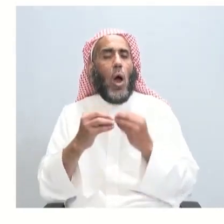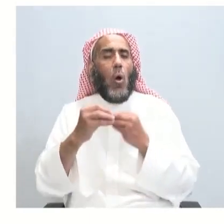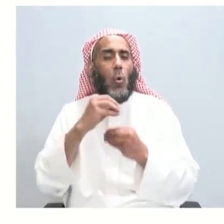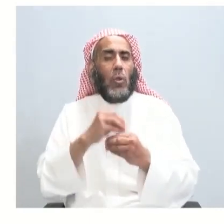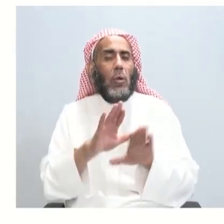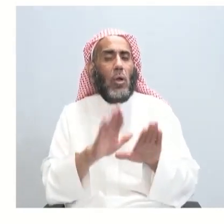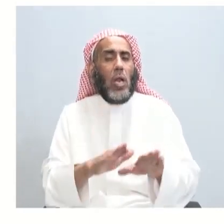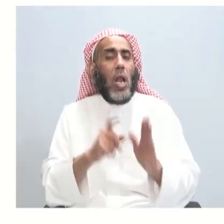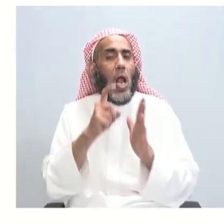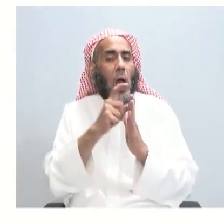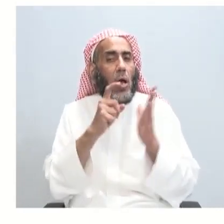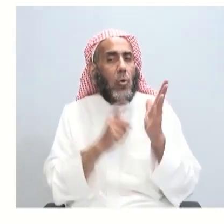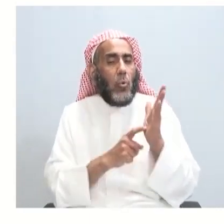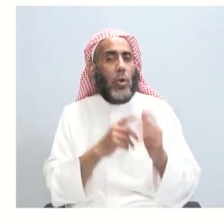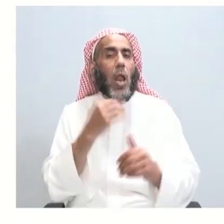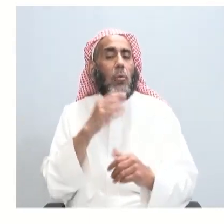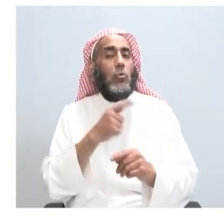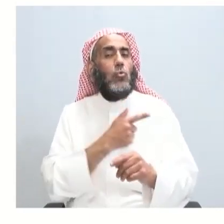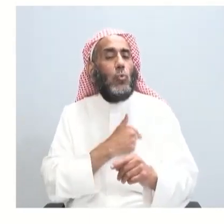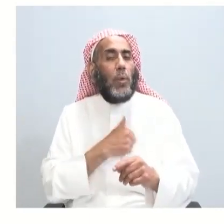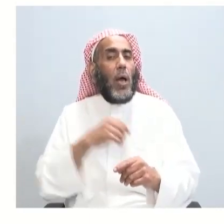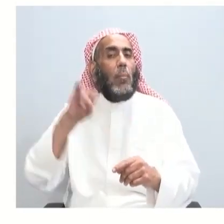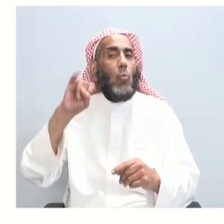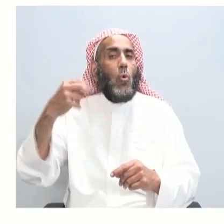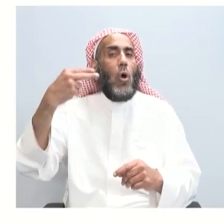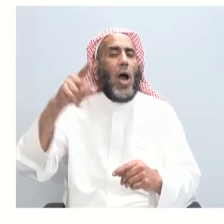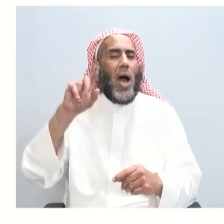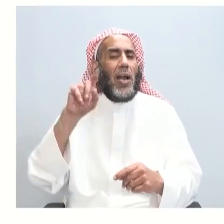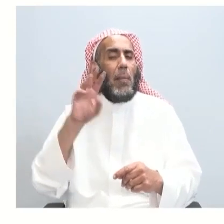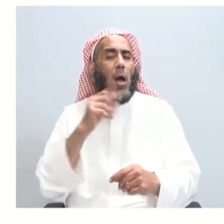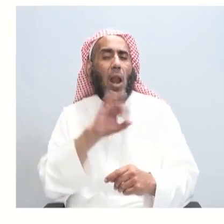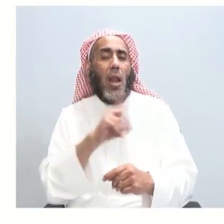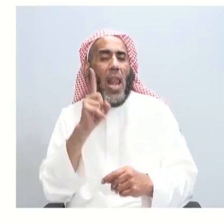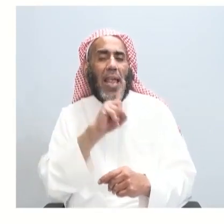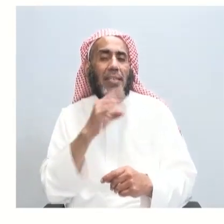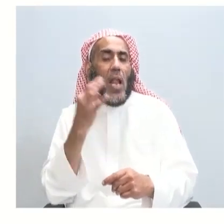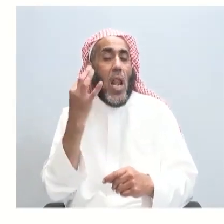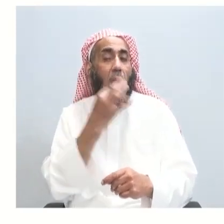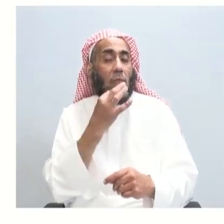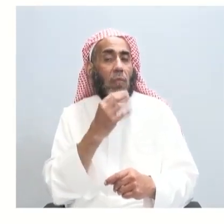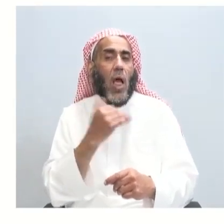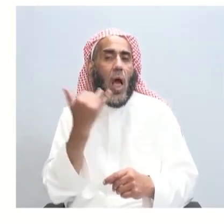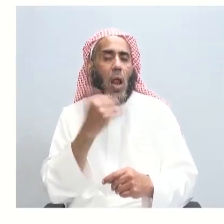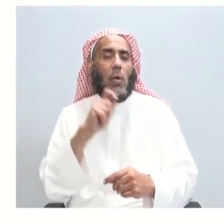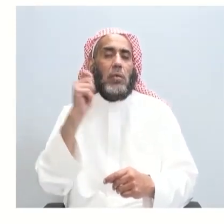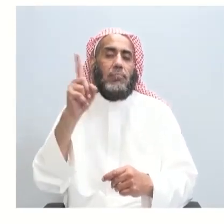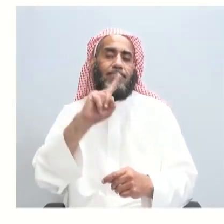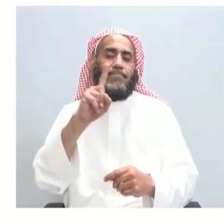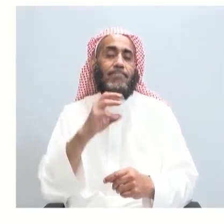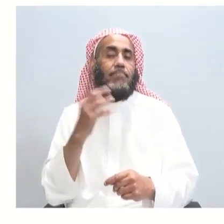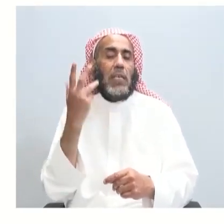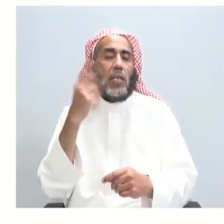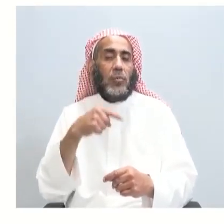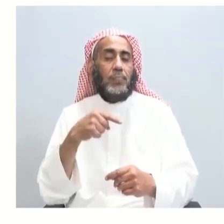للقانون العربي لذلك سمي معربا سمي معربا اذا المعرب ليس لفظ عربي اصيل التاسع